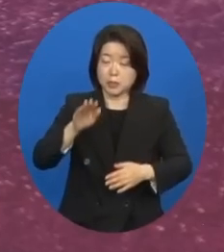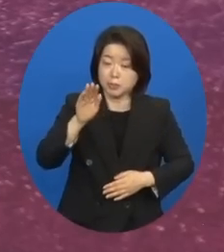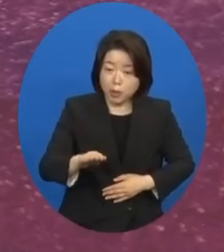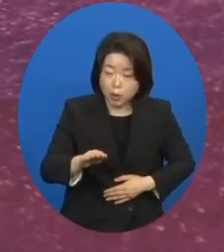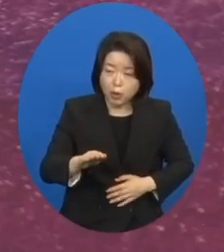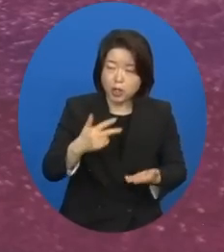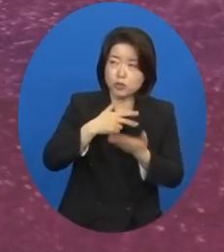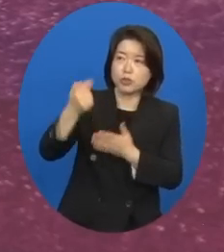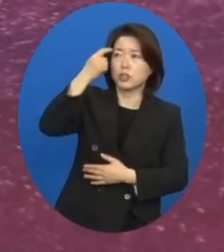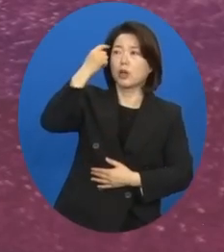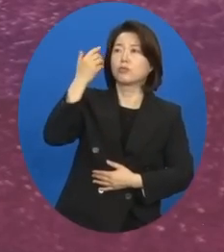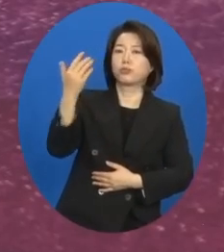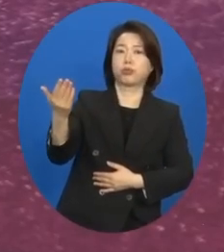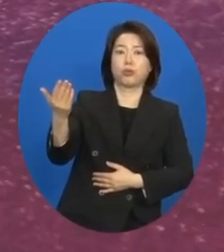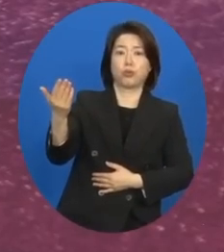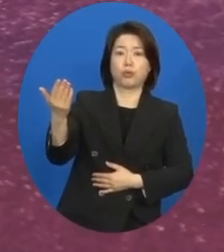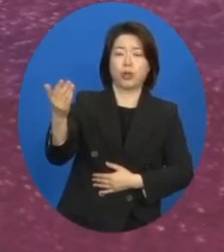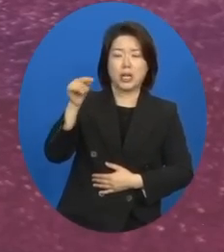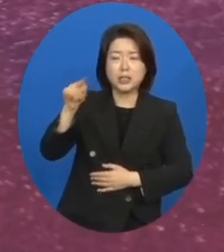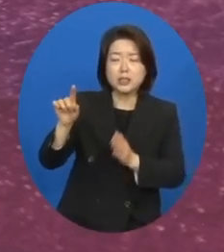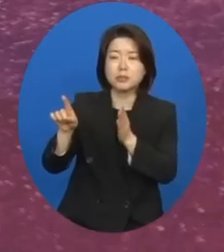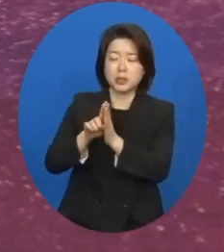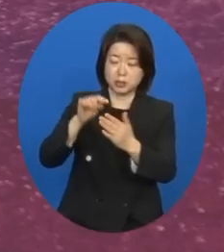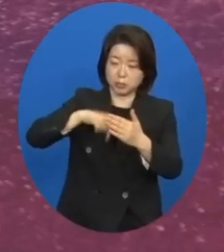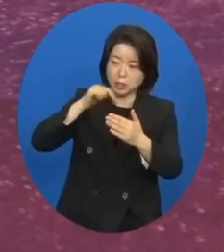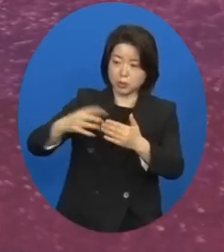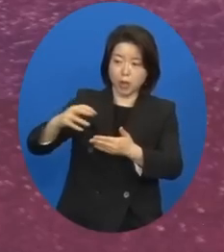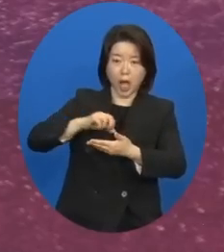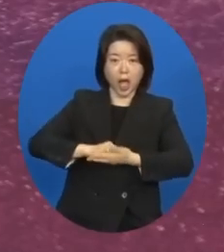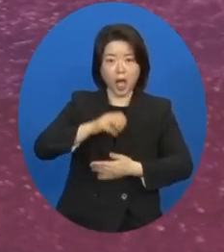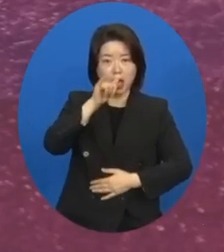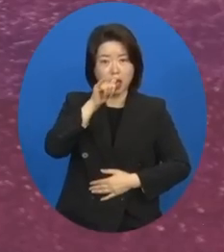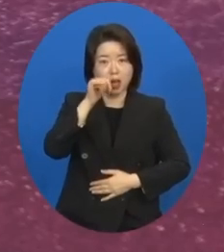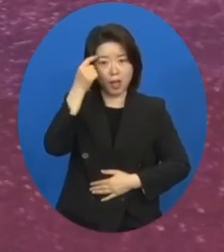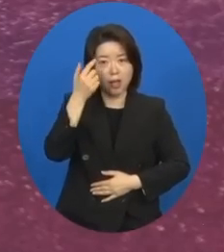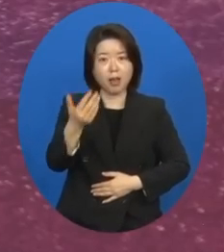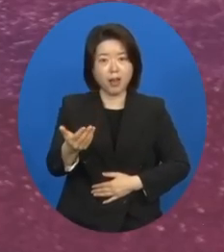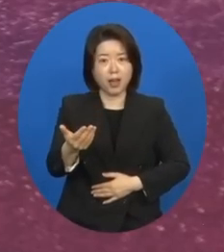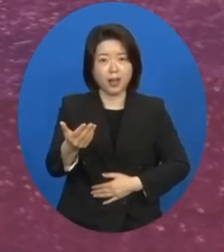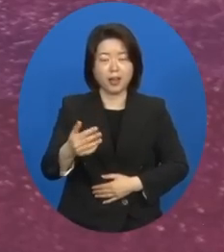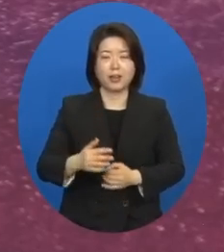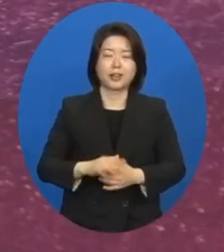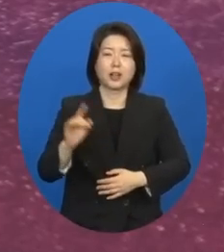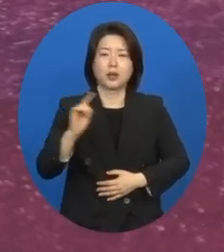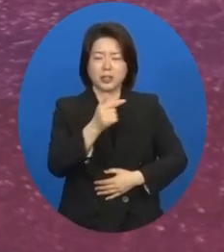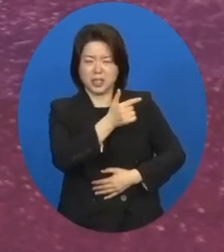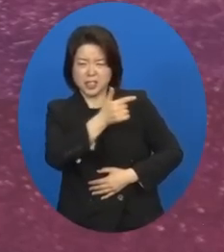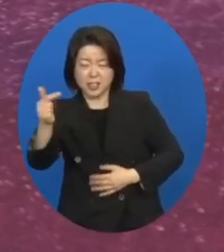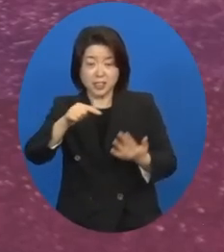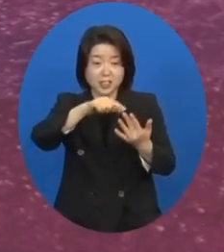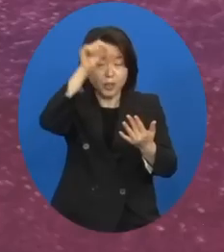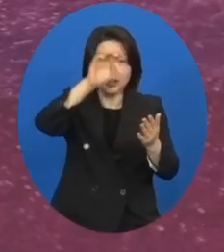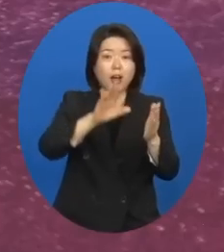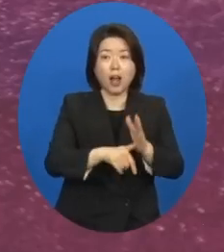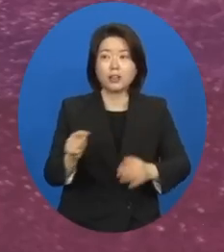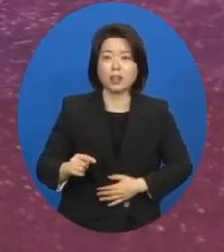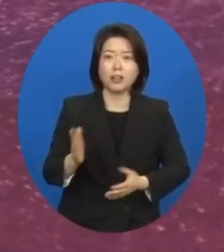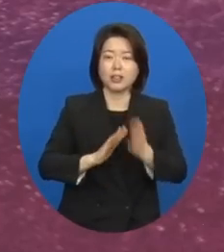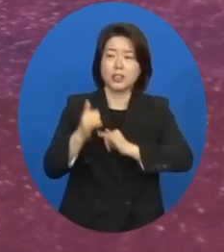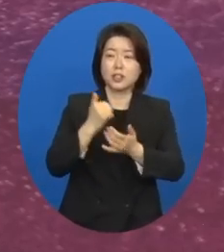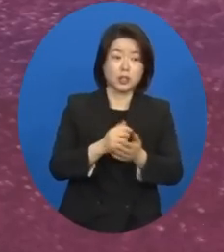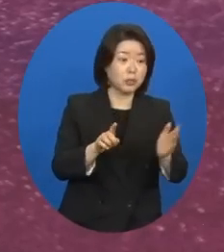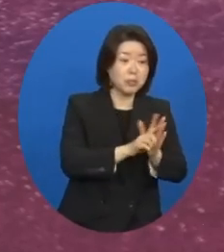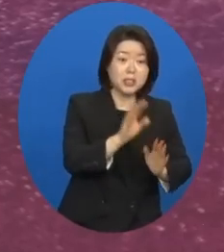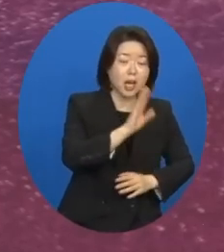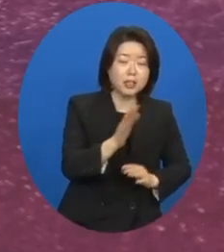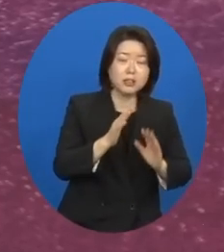주님께 물어볼 수 있는 믿음이 내 안에 있냐는 것입니다. 어떤 큰 선택을 할 때는 예수님을 믿지 않는